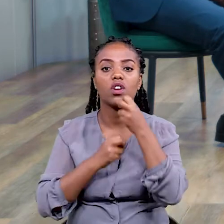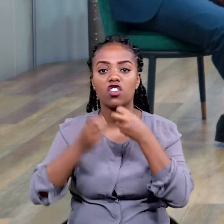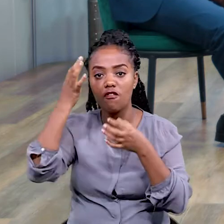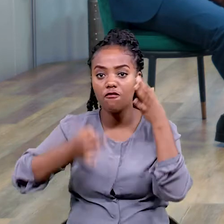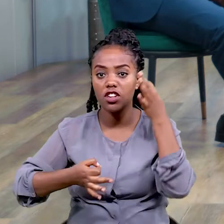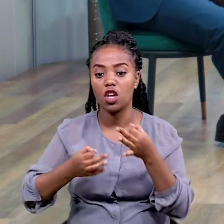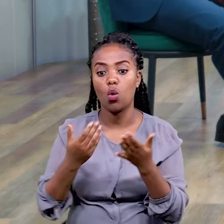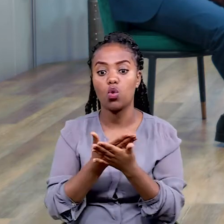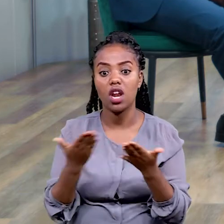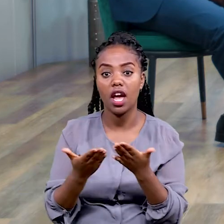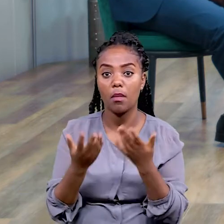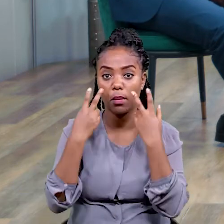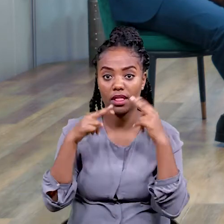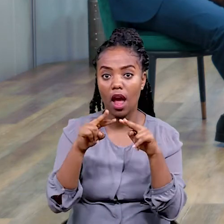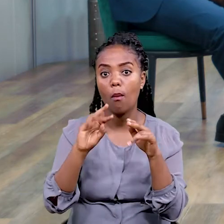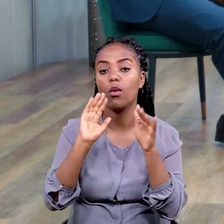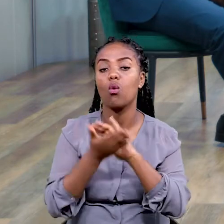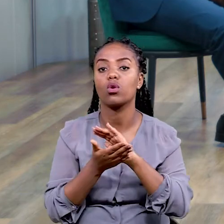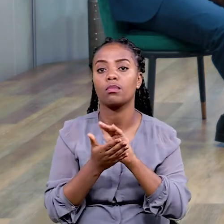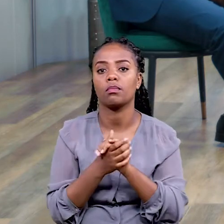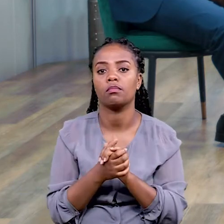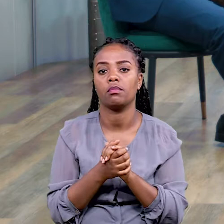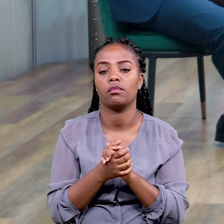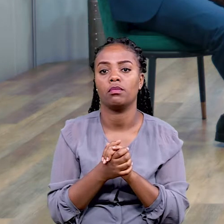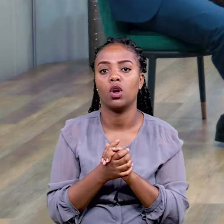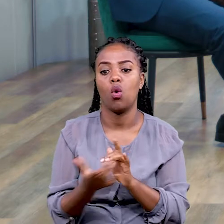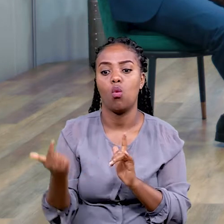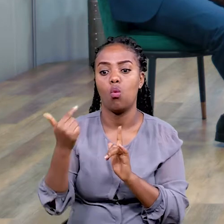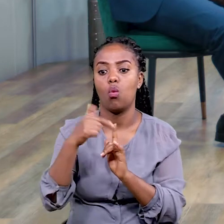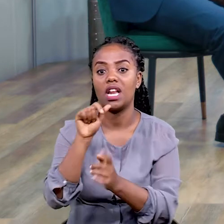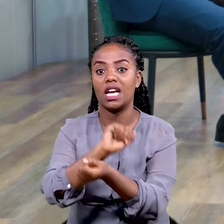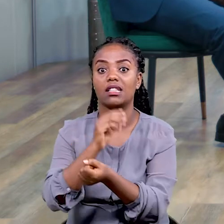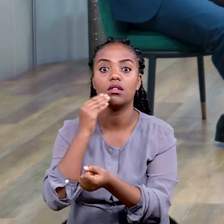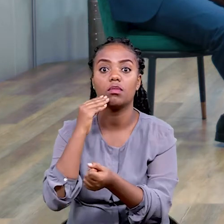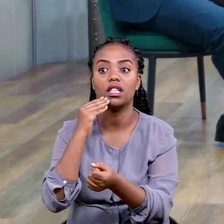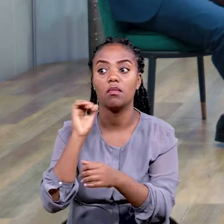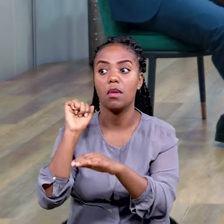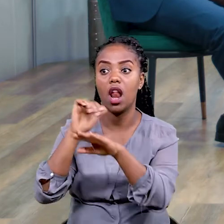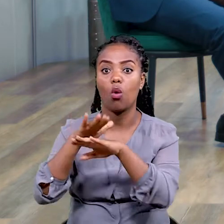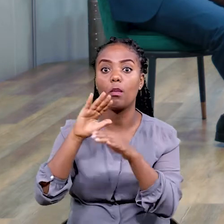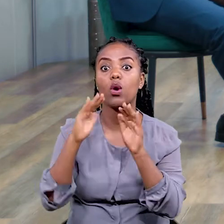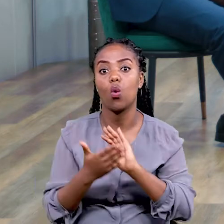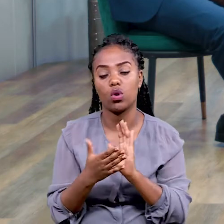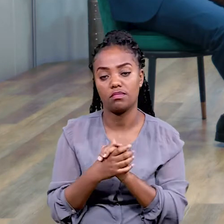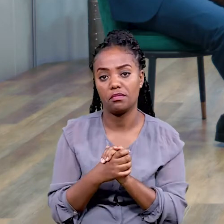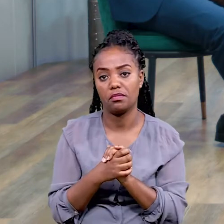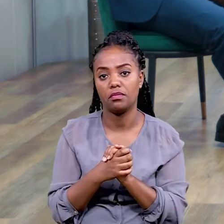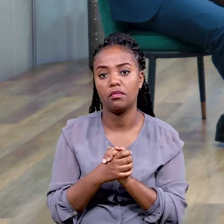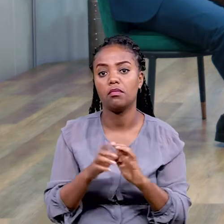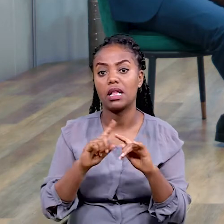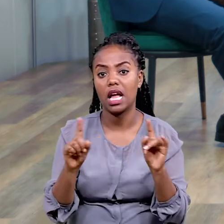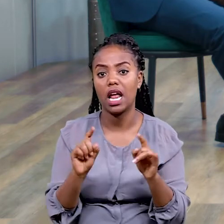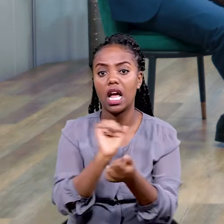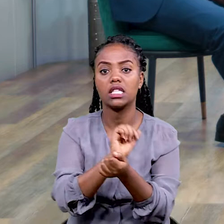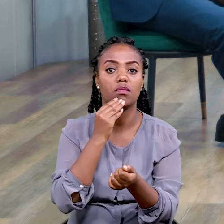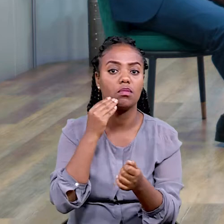የወንጀል ፍትህ ስርዓት ጉዳያቸው እንኳን የሚታይ ቢሆንም ወደ ማረሚያ ቤቶች አካባቢ ላይ የሚላኩ ቢሆንም በተለይ